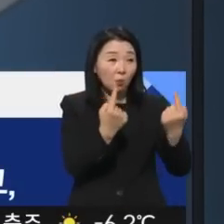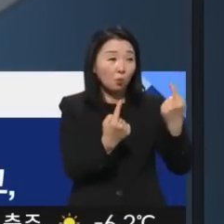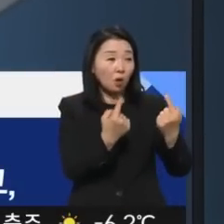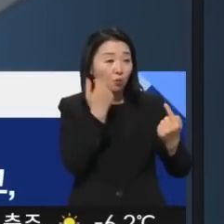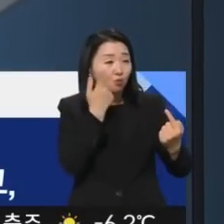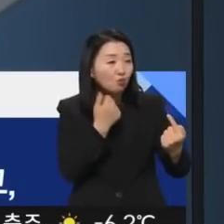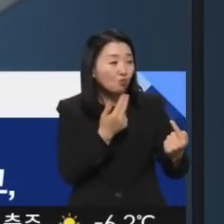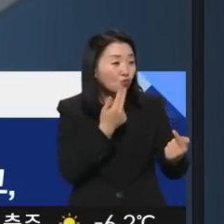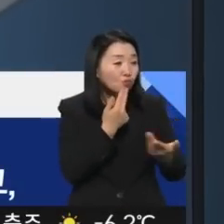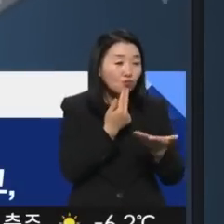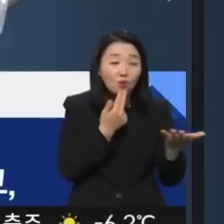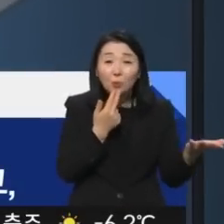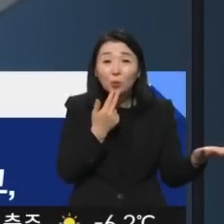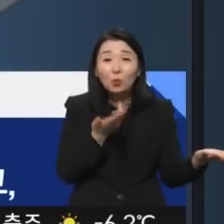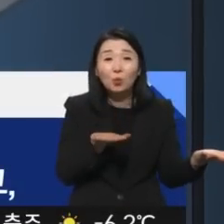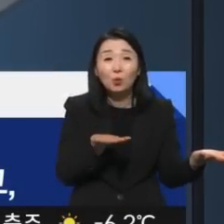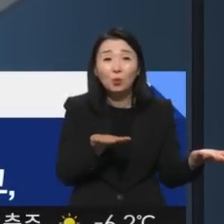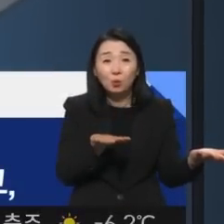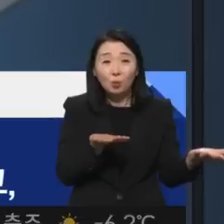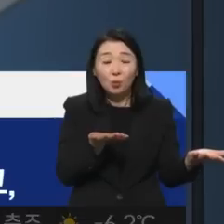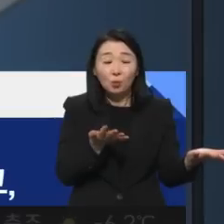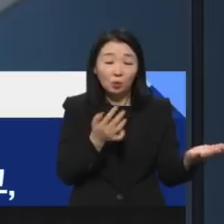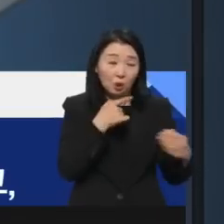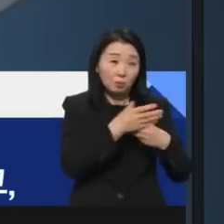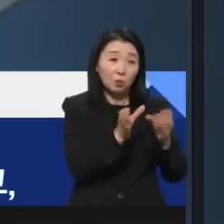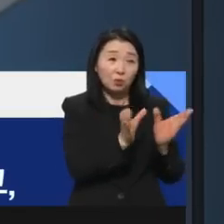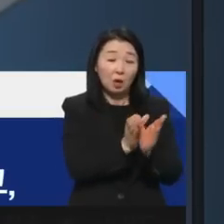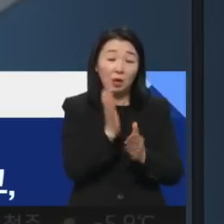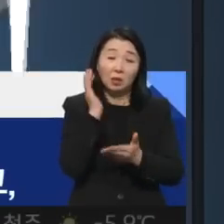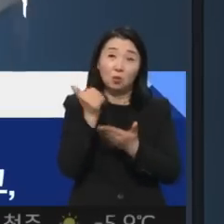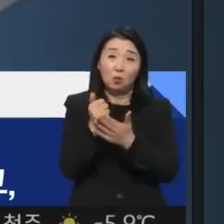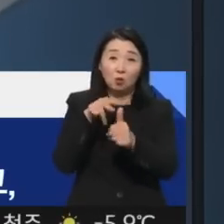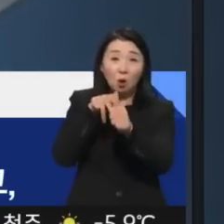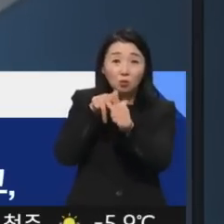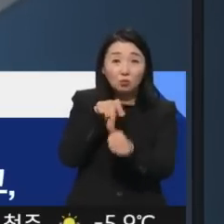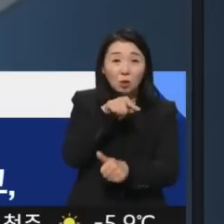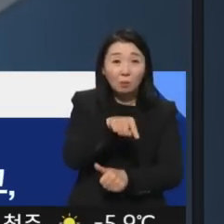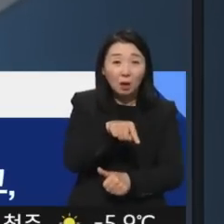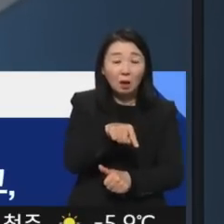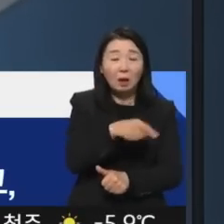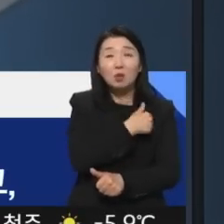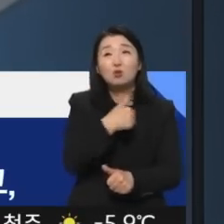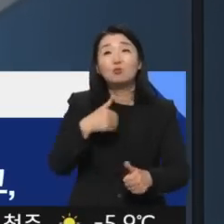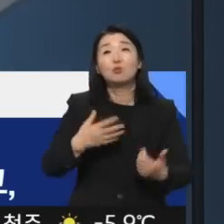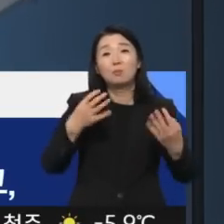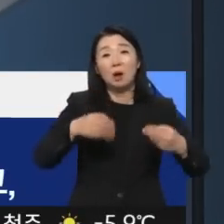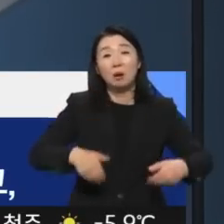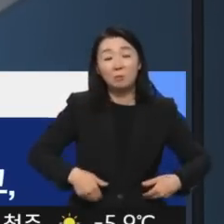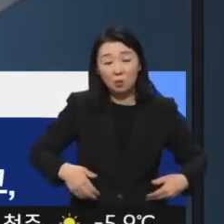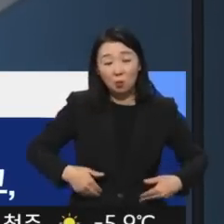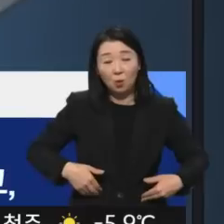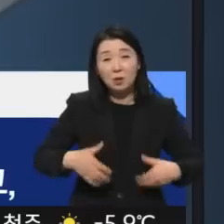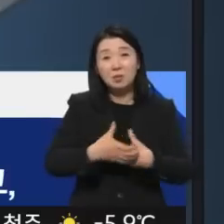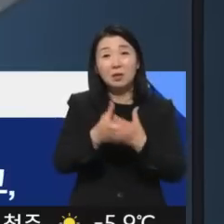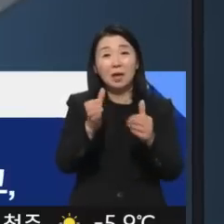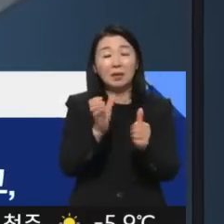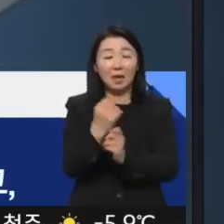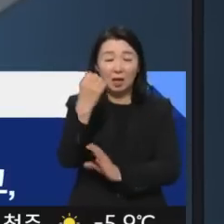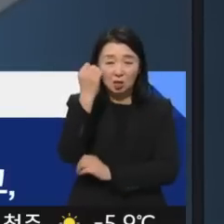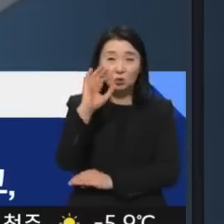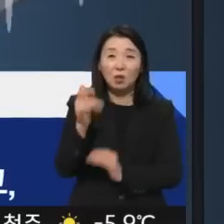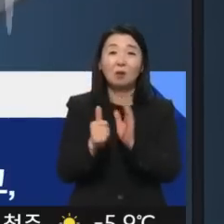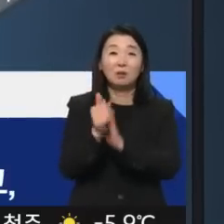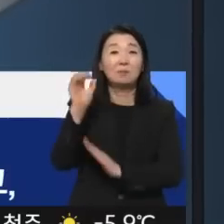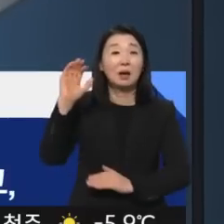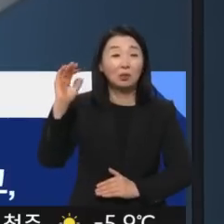보여요. 당에서는 대권 주자가 능력해야지 그게 당의 기둥이 되고 희망이